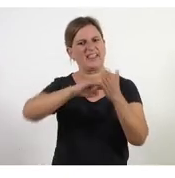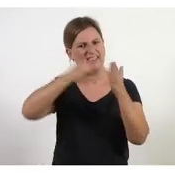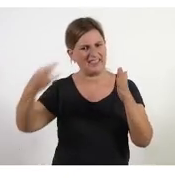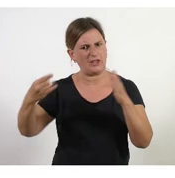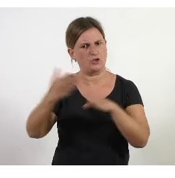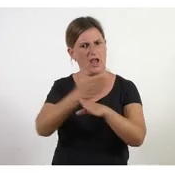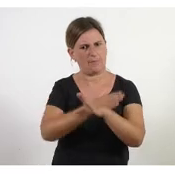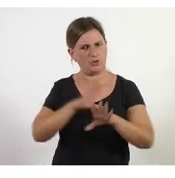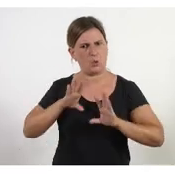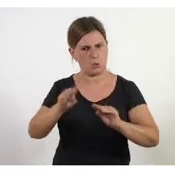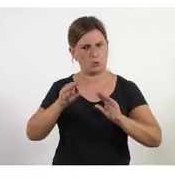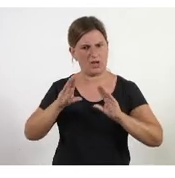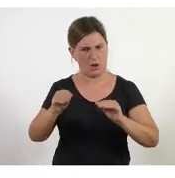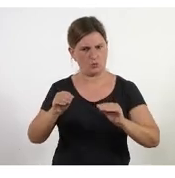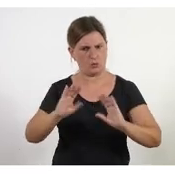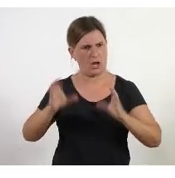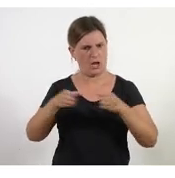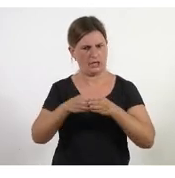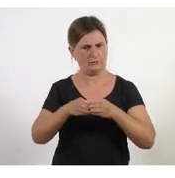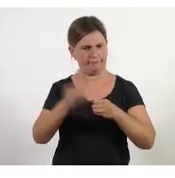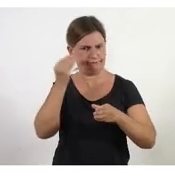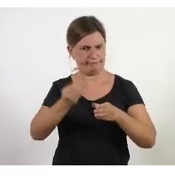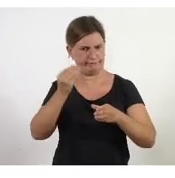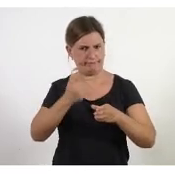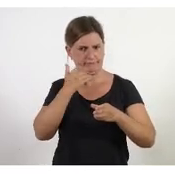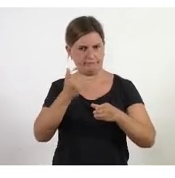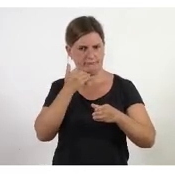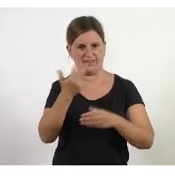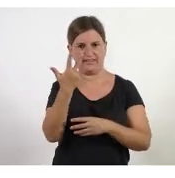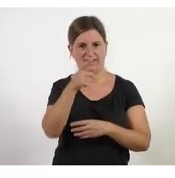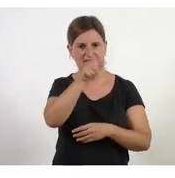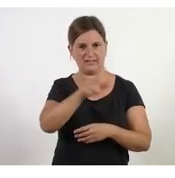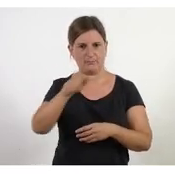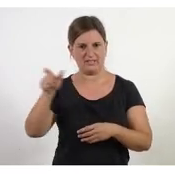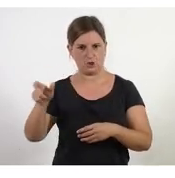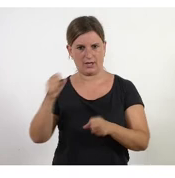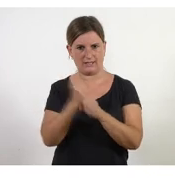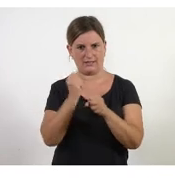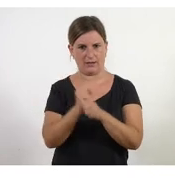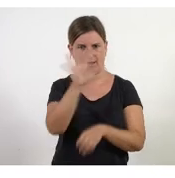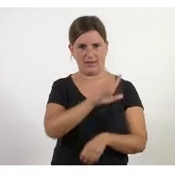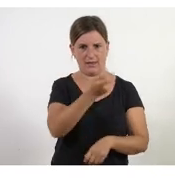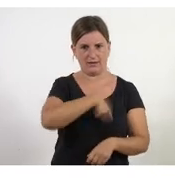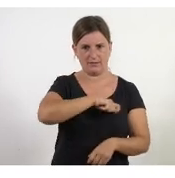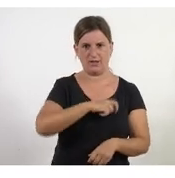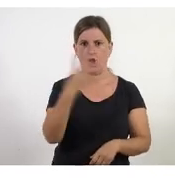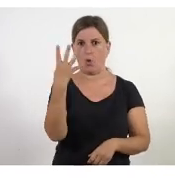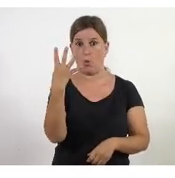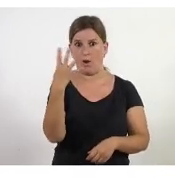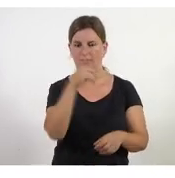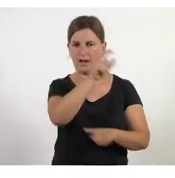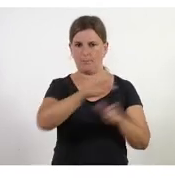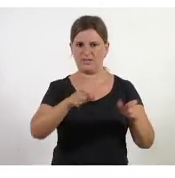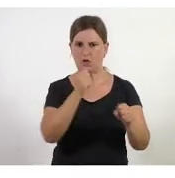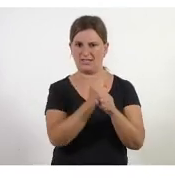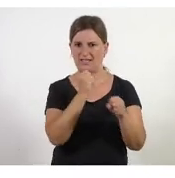tecnològic dintre de l'equip molt elevat. Són 3 persones treballant a Espanya i 4 persones a Bolívia.